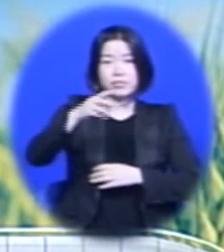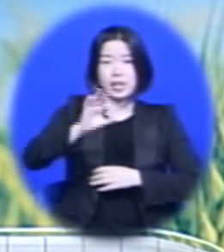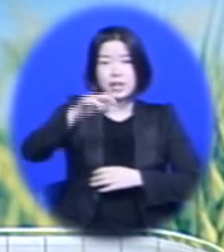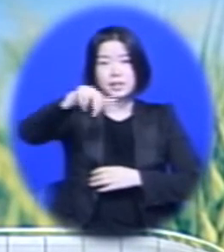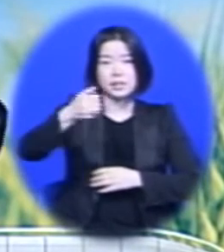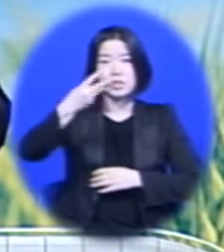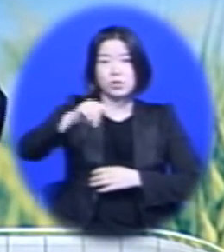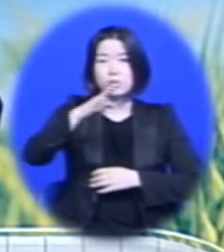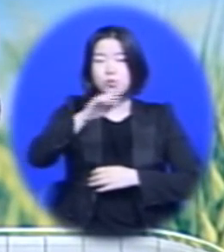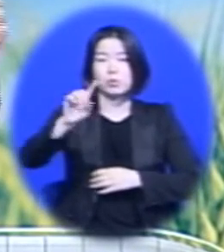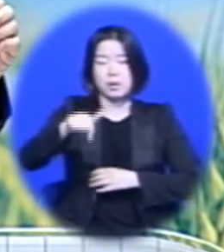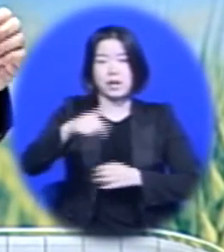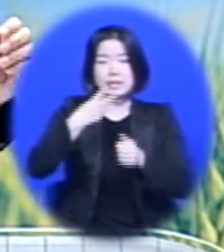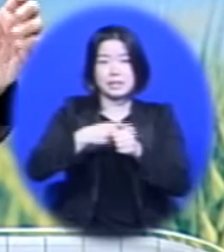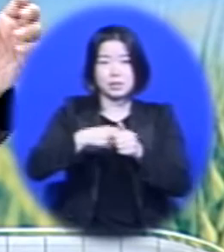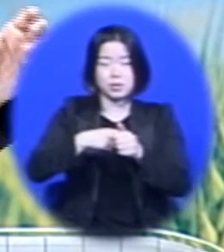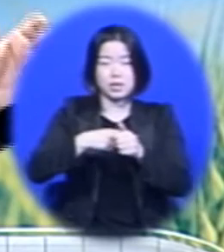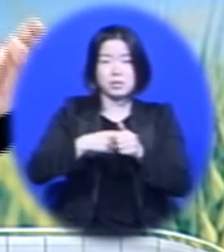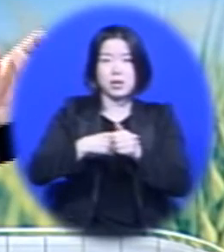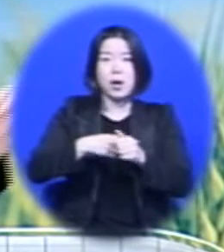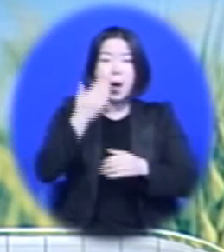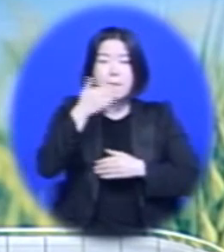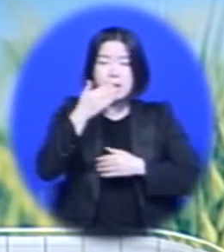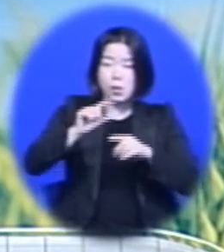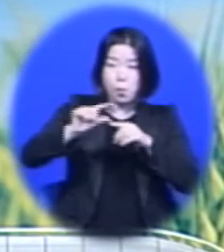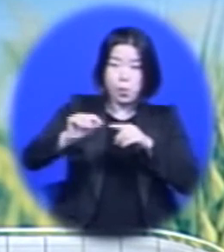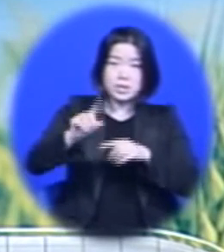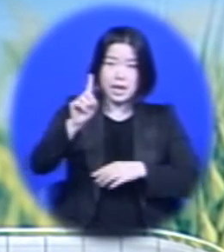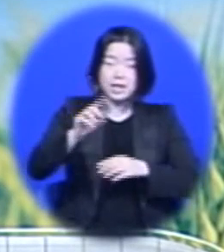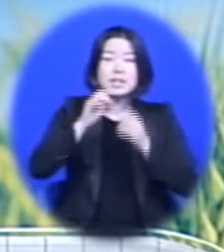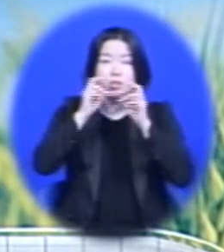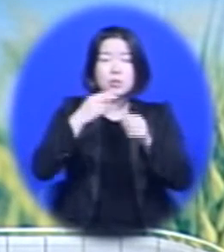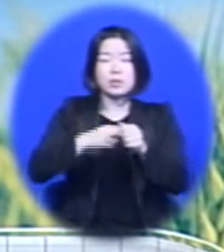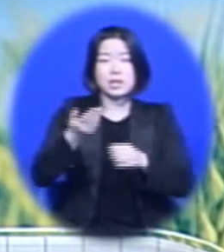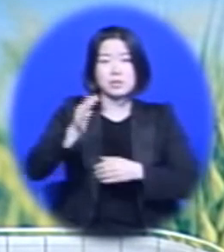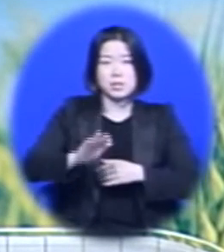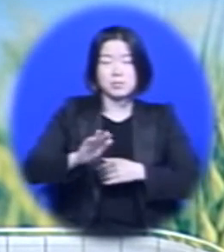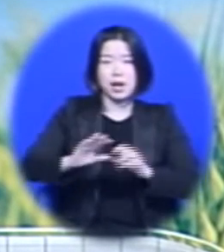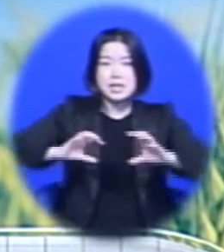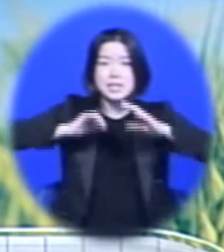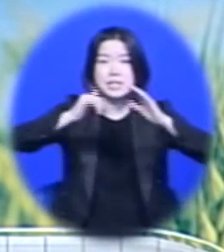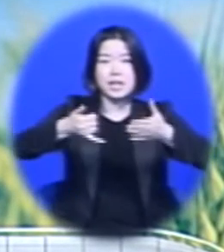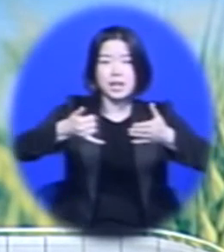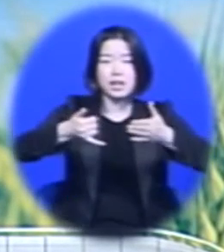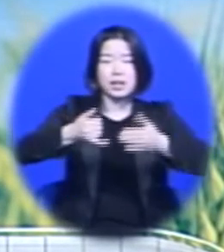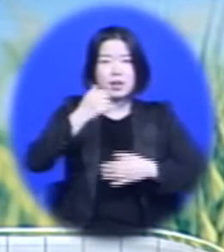선교사님은 필리핀 오지에 있는 한 평범한 선교사였지만 그는 세계 문명